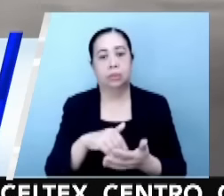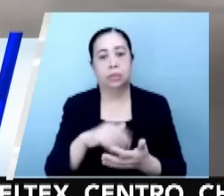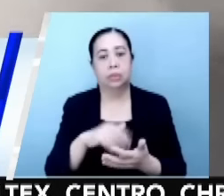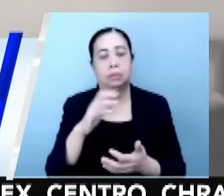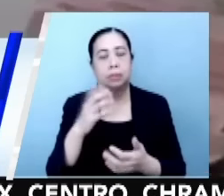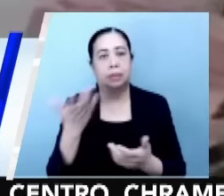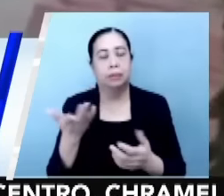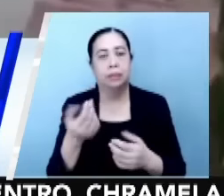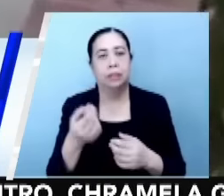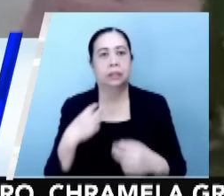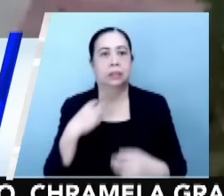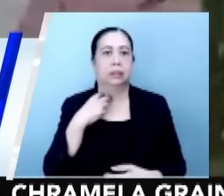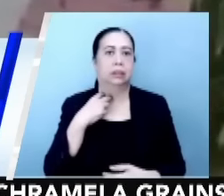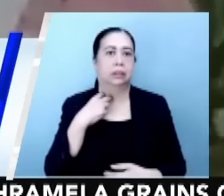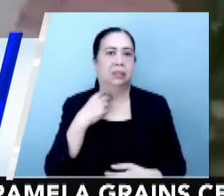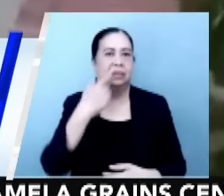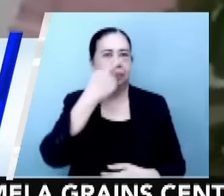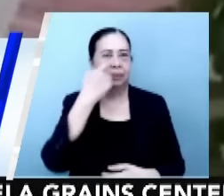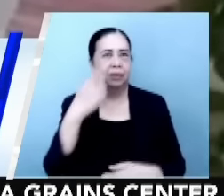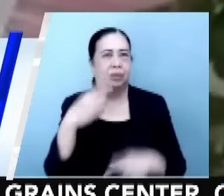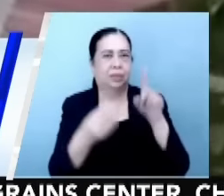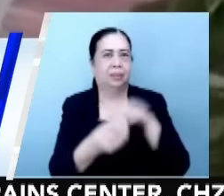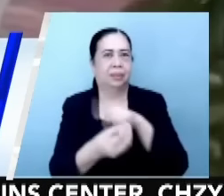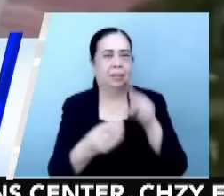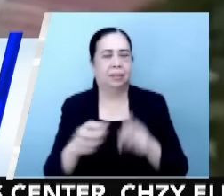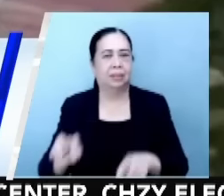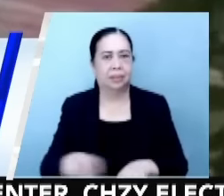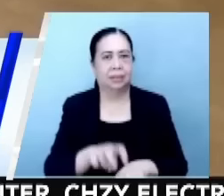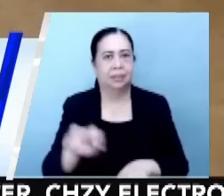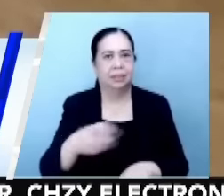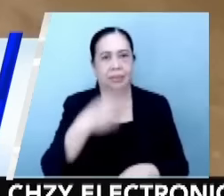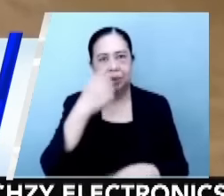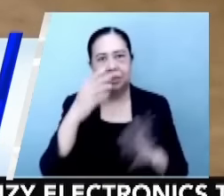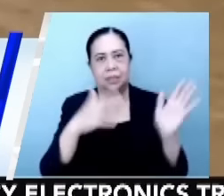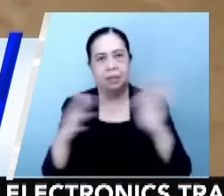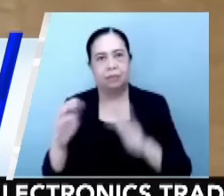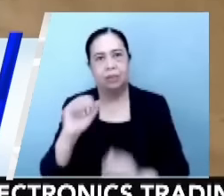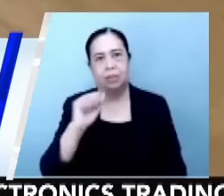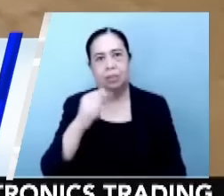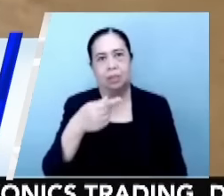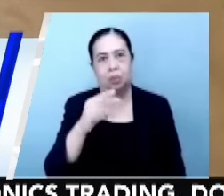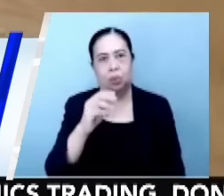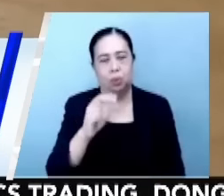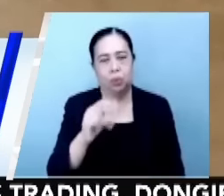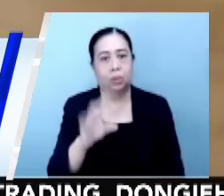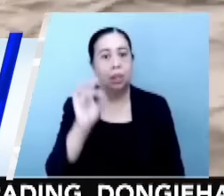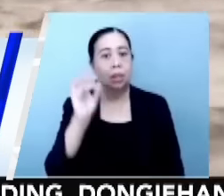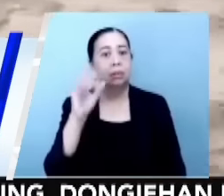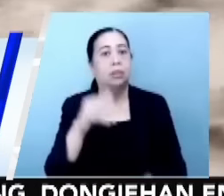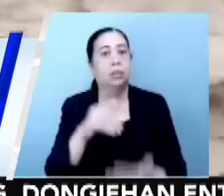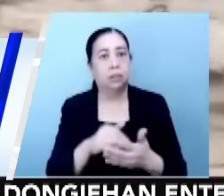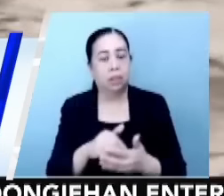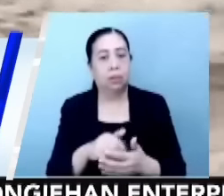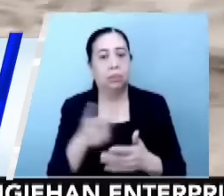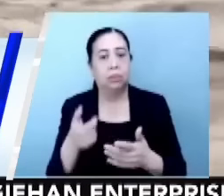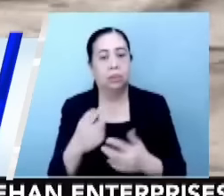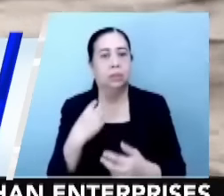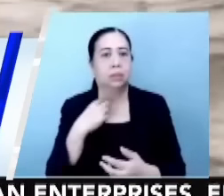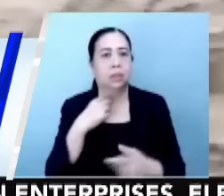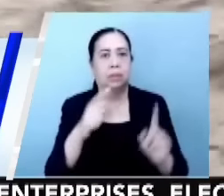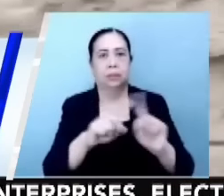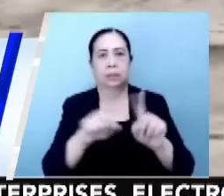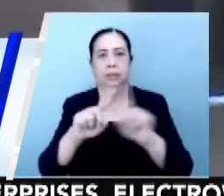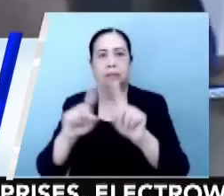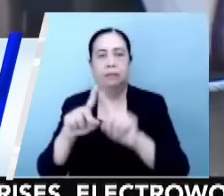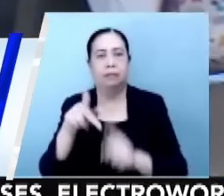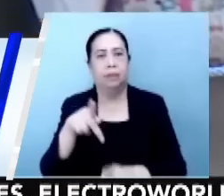stranded bunsod ng mga nakansilang biyahe dahil sa bagyong Aghon. Nasa 7,000 naman ang stranded sa iba't ibang pantalan sa buong